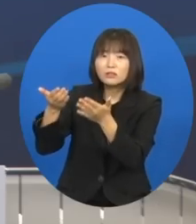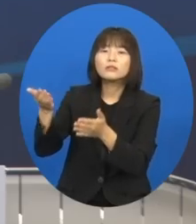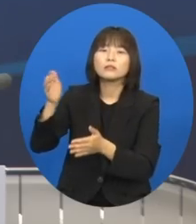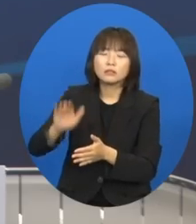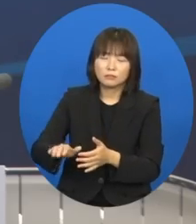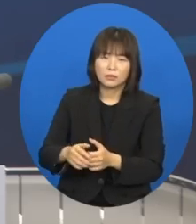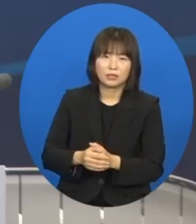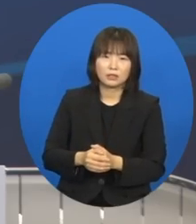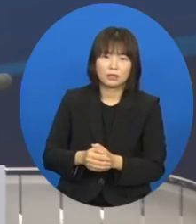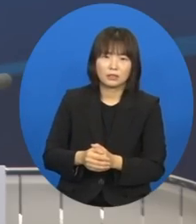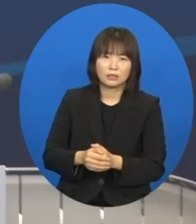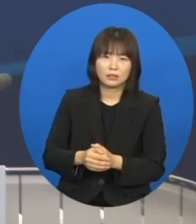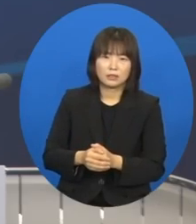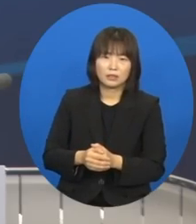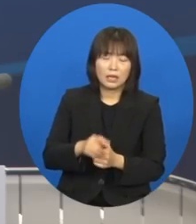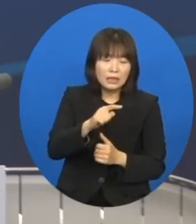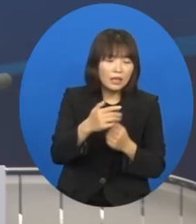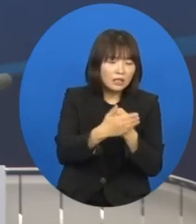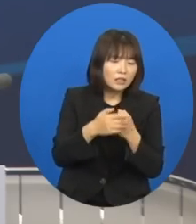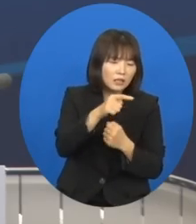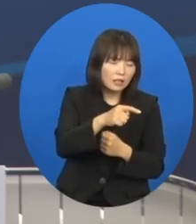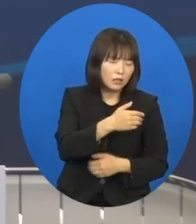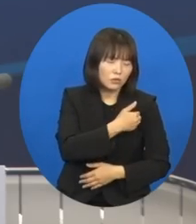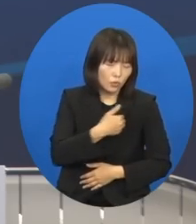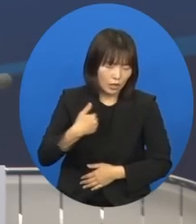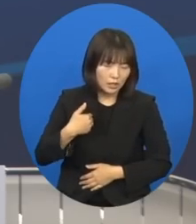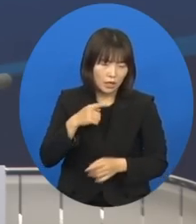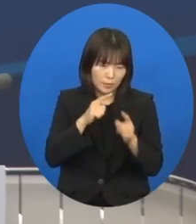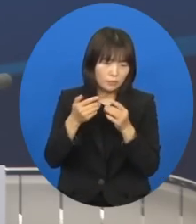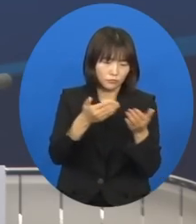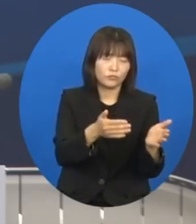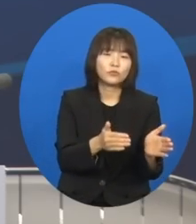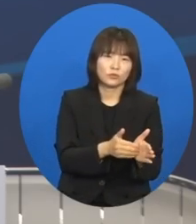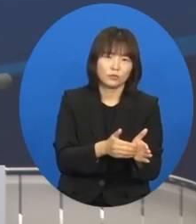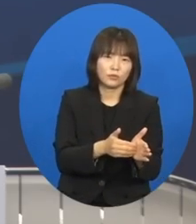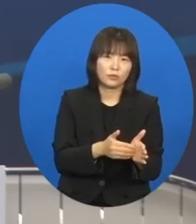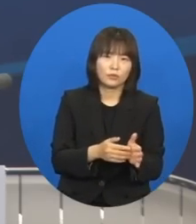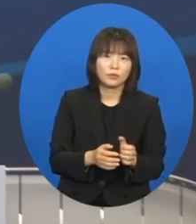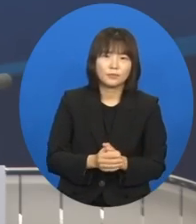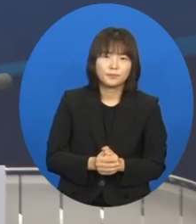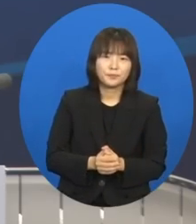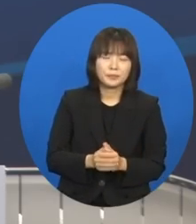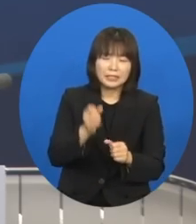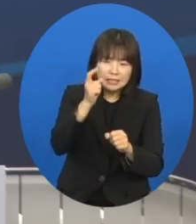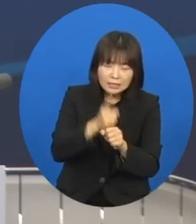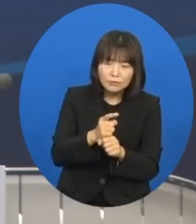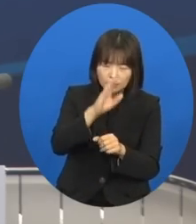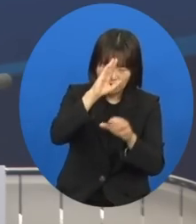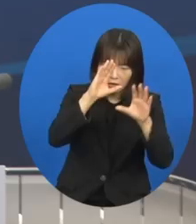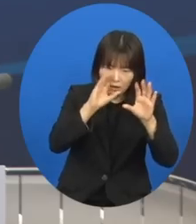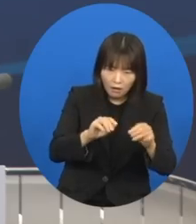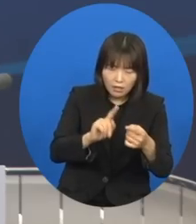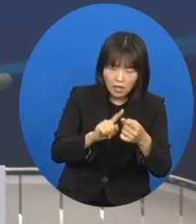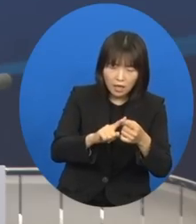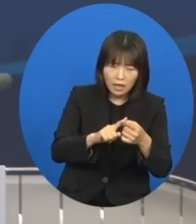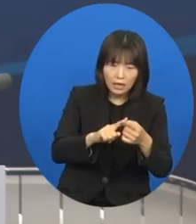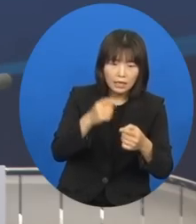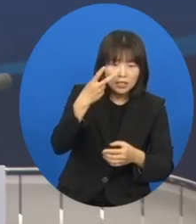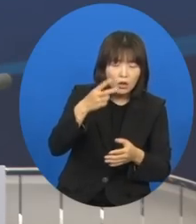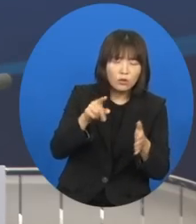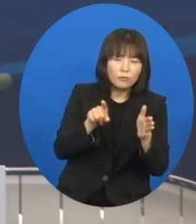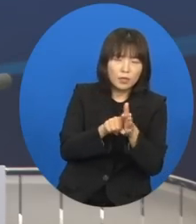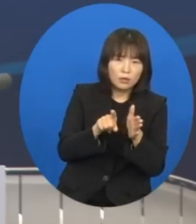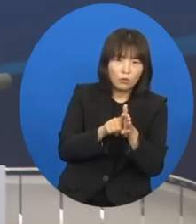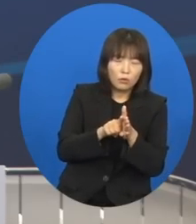어떻게 대응했나요? 계속 그걸 놓고 기도했나요? No. 이미 고쳐주심을 믿고 복음 전도에 애를